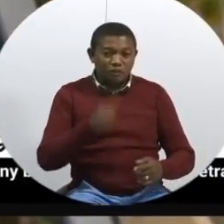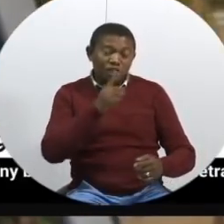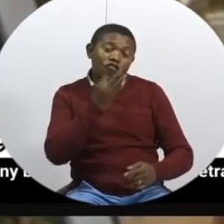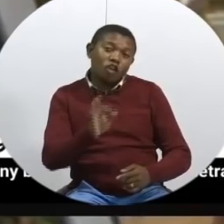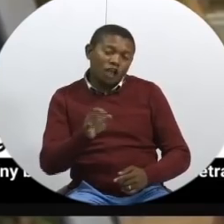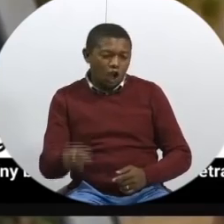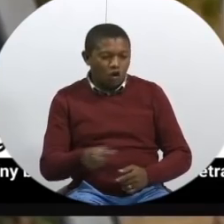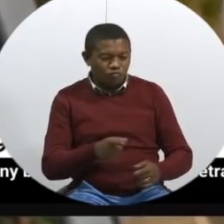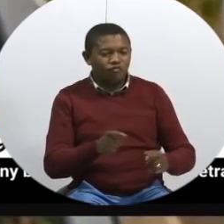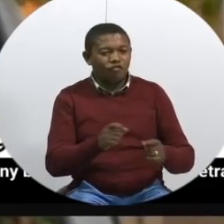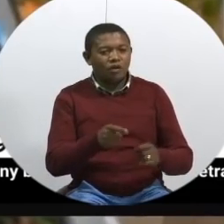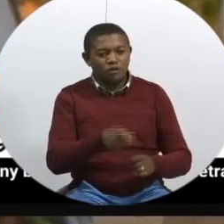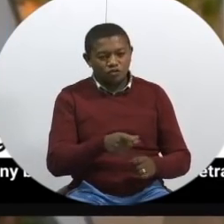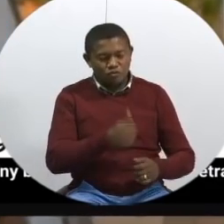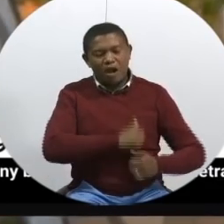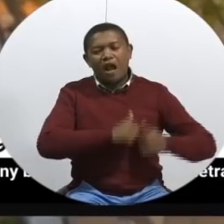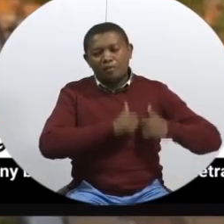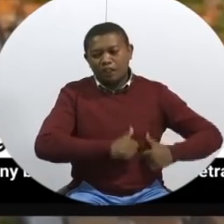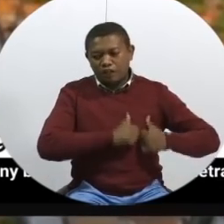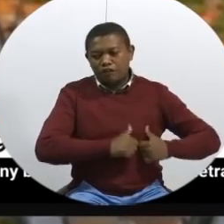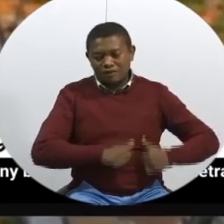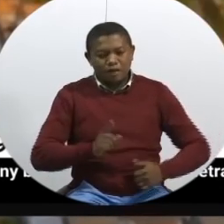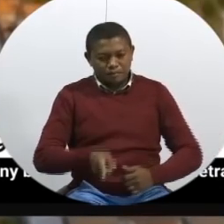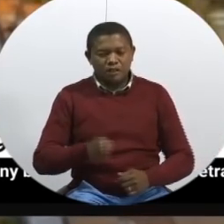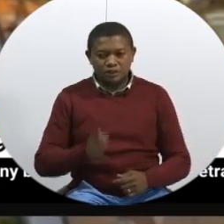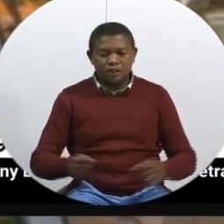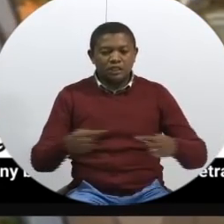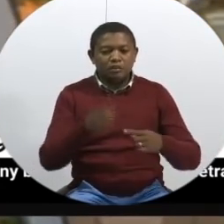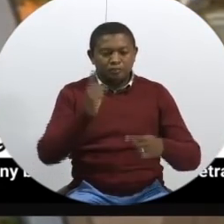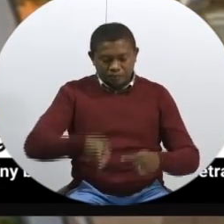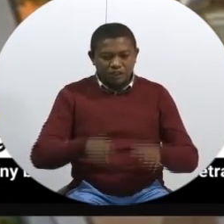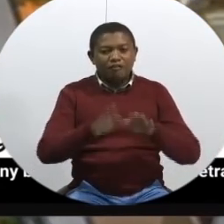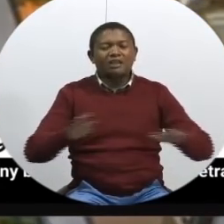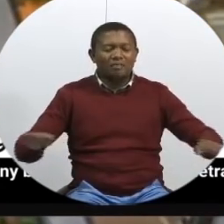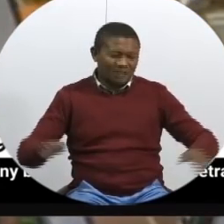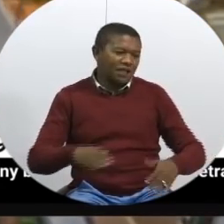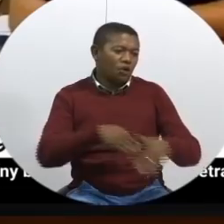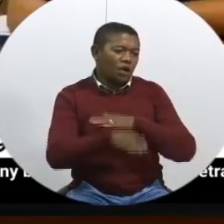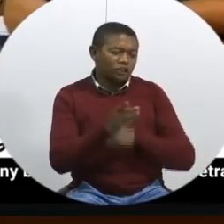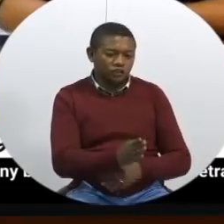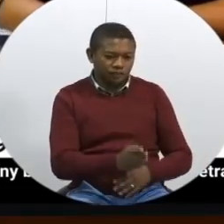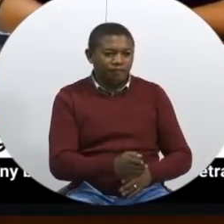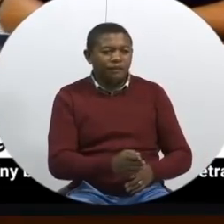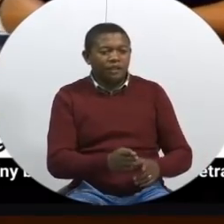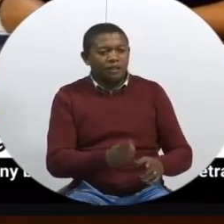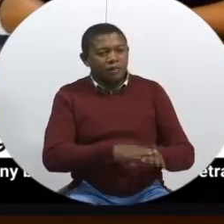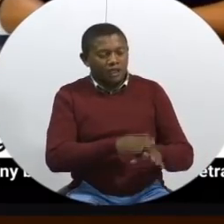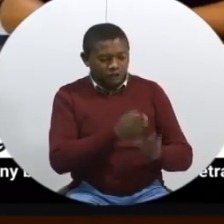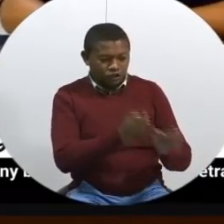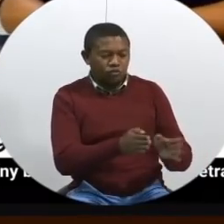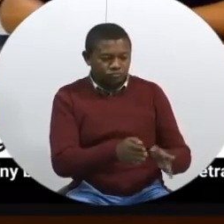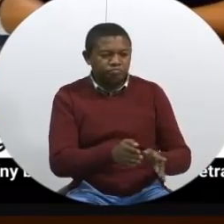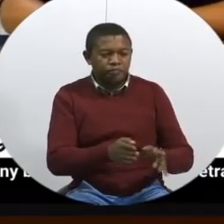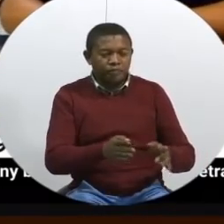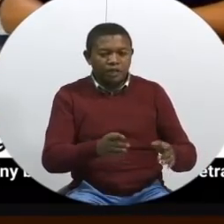ny fandeferana ao anatin'izay zavatra rehetrarehetraray. Efa misy ihany koa ny lamina efa napetraka mikasika an'izay an